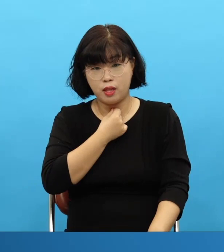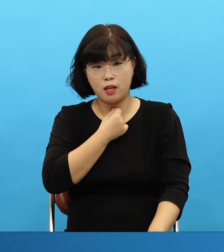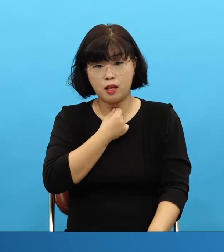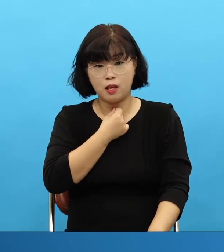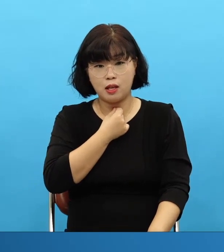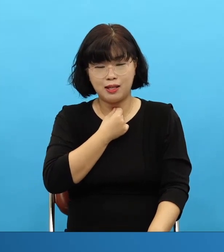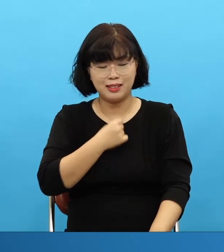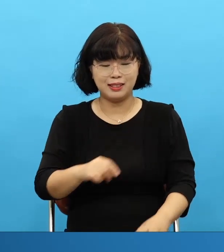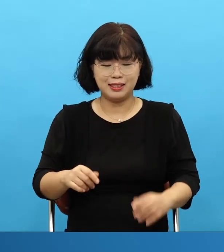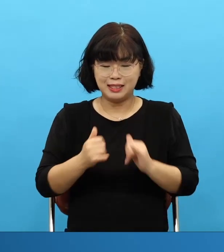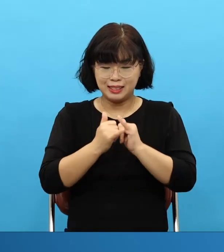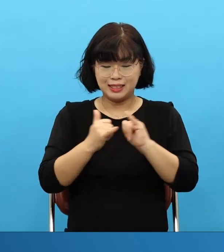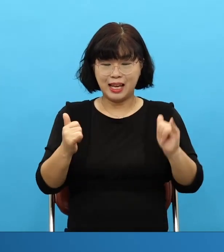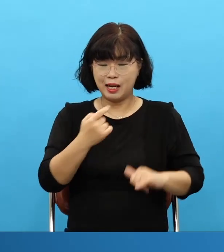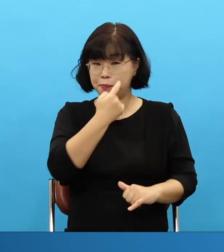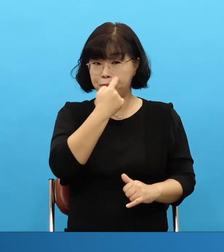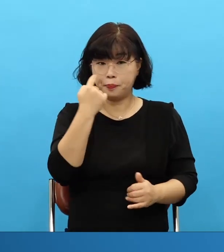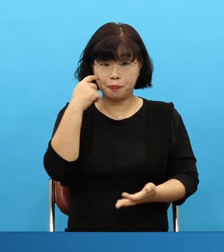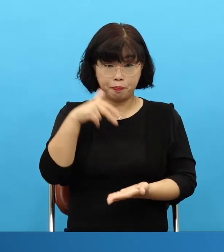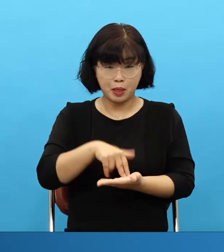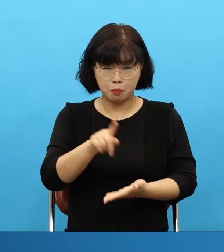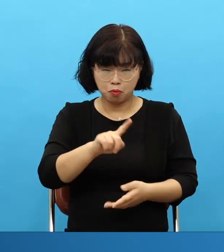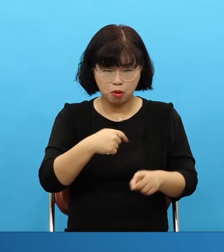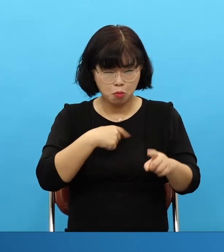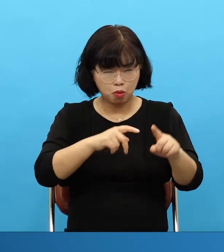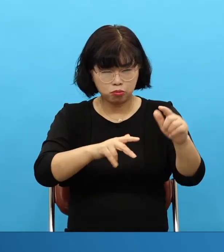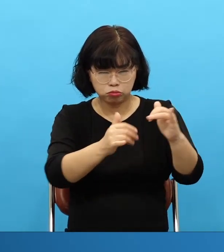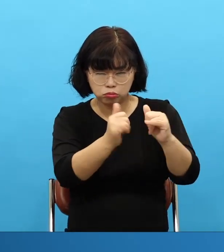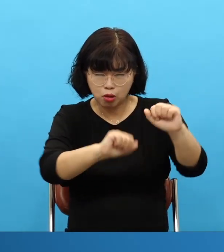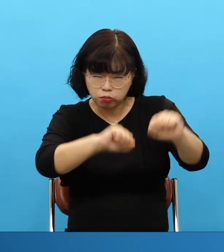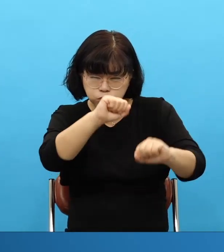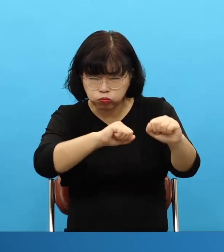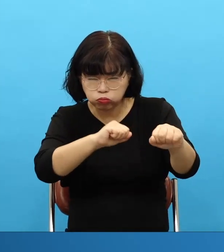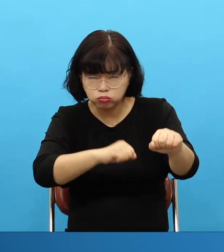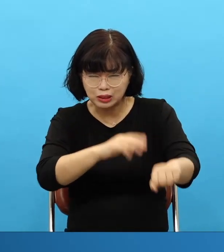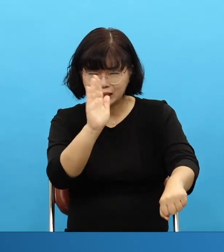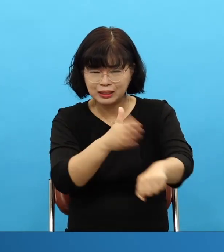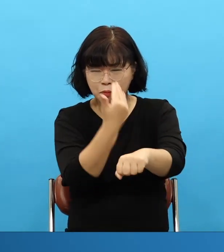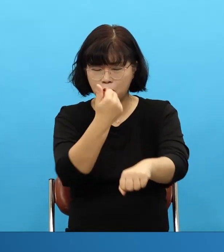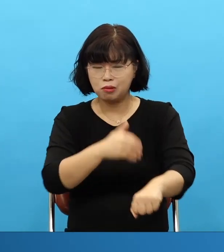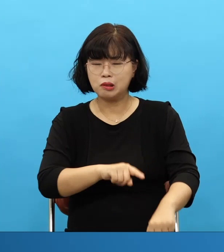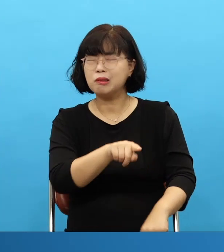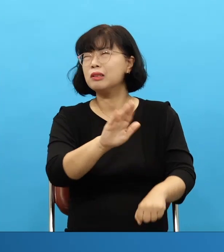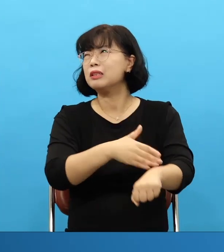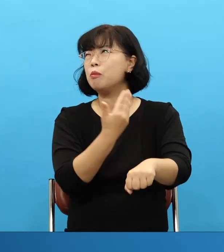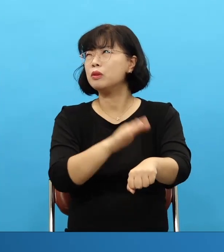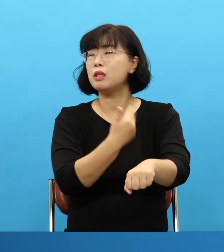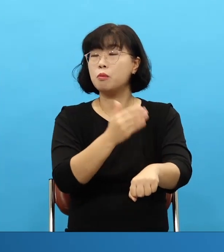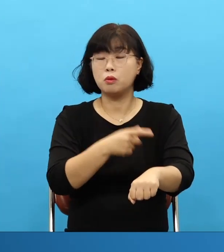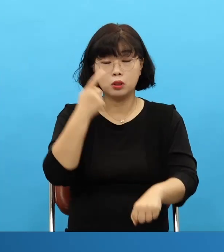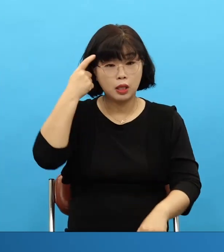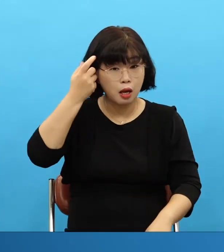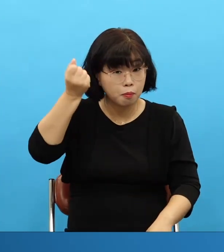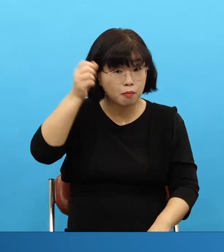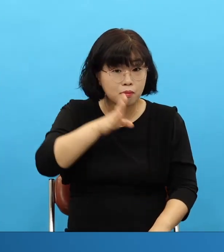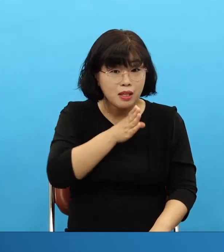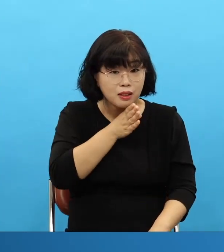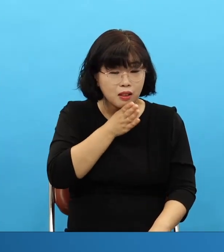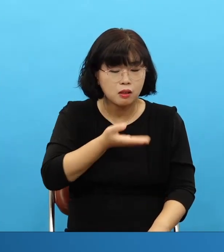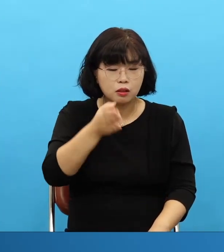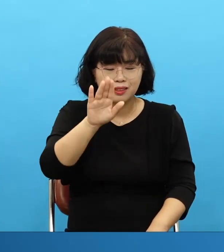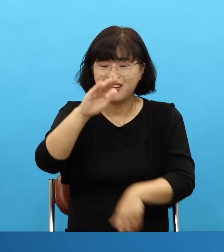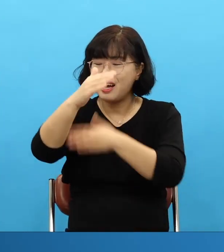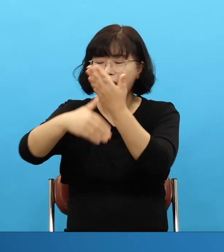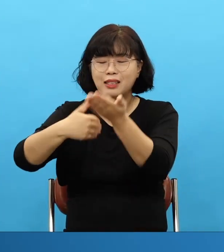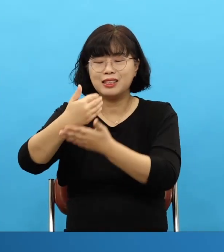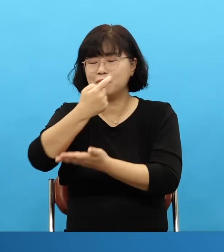잘못됐다 막 이렇게 얘기해 버리잖아요. And when we look at people who are in the wrong, we often say, oh, they're doing this wrong. 뭐 그러면 여러분 기도 하나만 하죠. Then it doesn't matter whether you pray